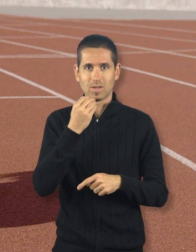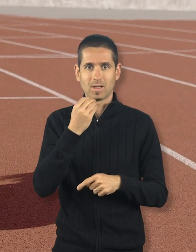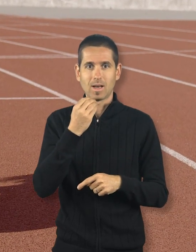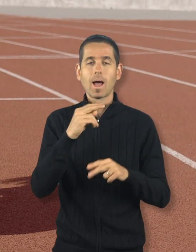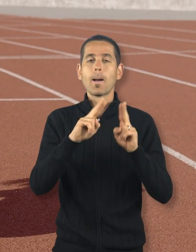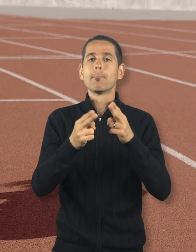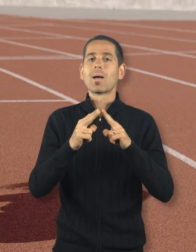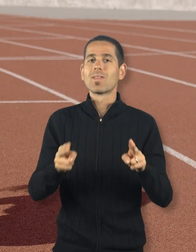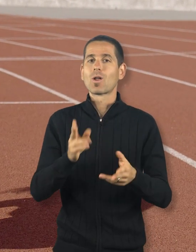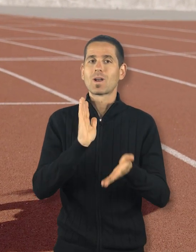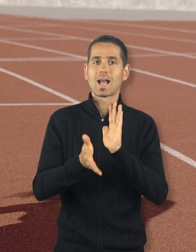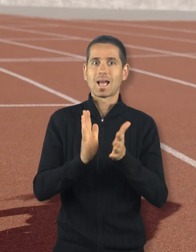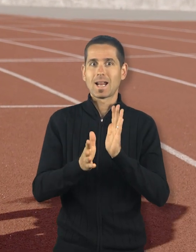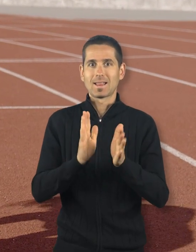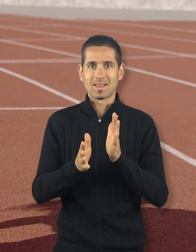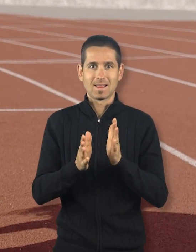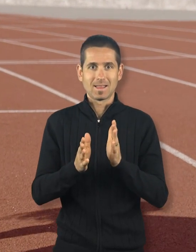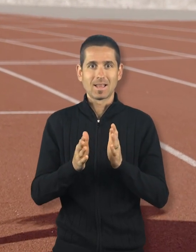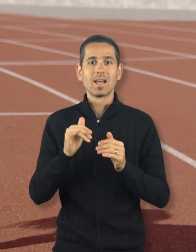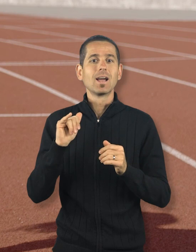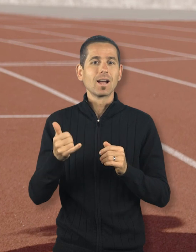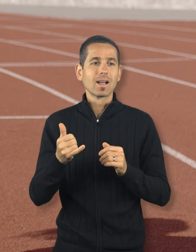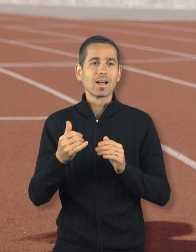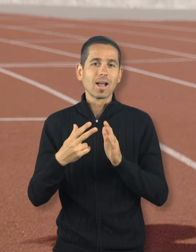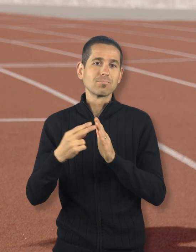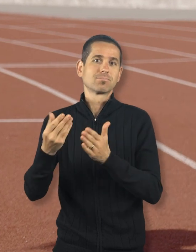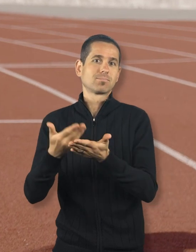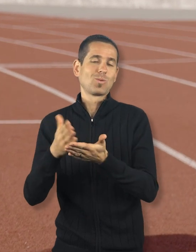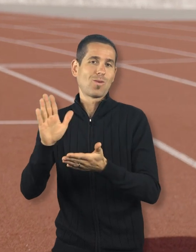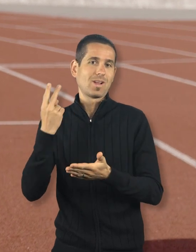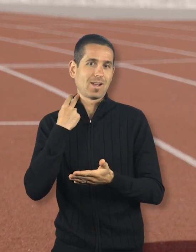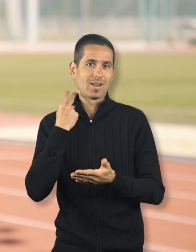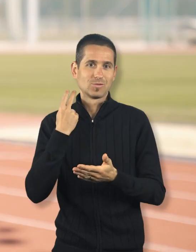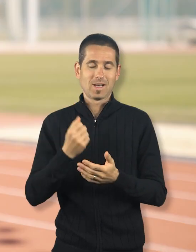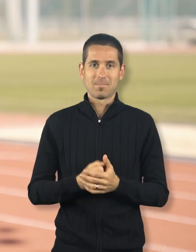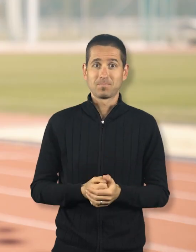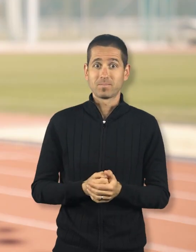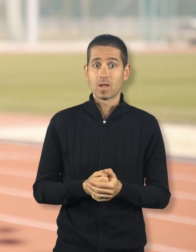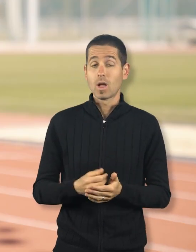naučila mednarodne kretnje, ki je značnova na angleščini.